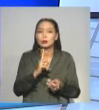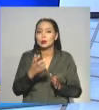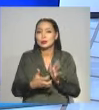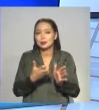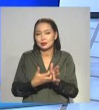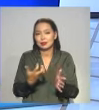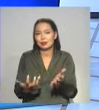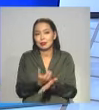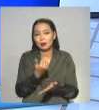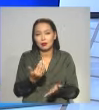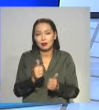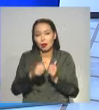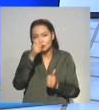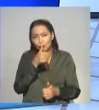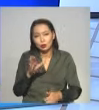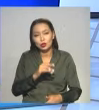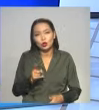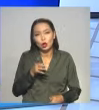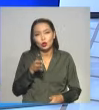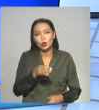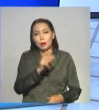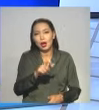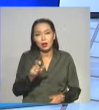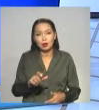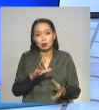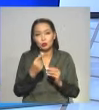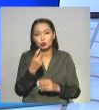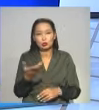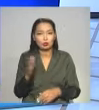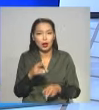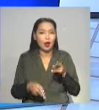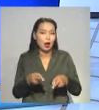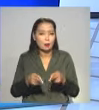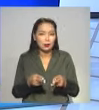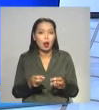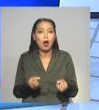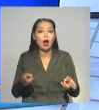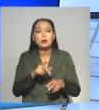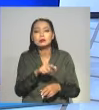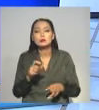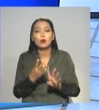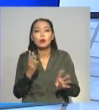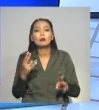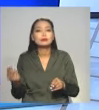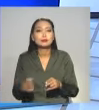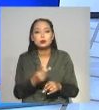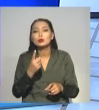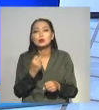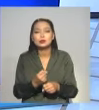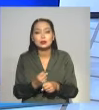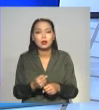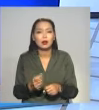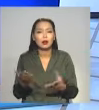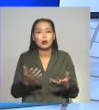парағында тұрған 4000 адамның бар болғаны 100-ге жоғына операция жасалады. Сонда қалған жан қайтпек. Мәселені шешудің жолы бар ма?